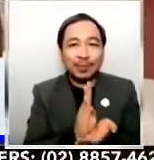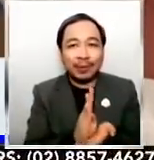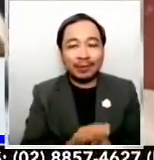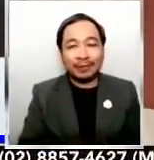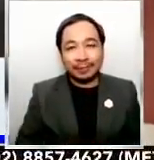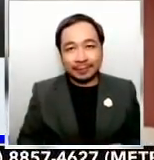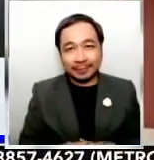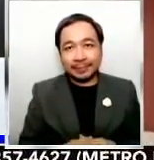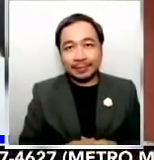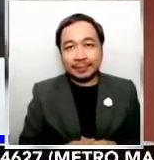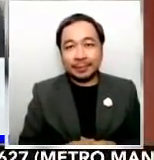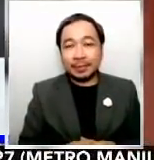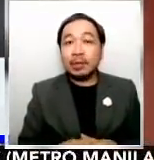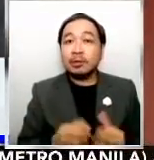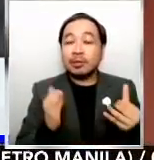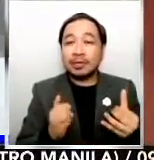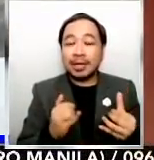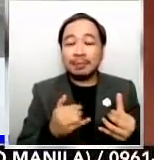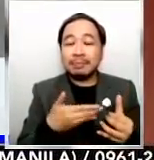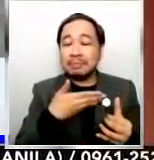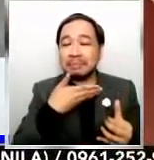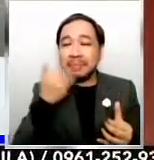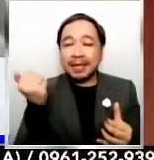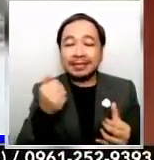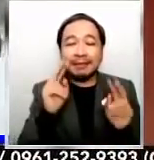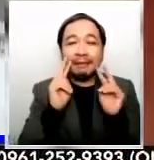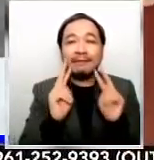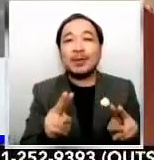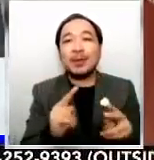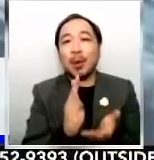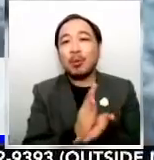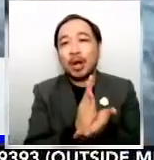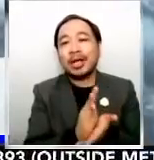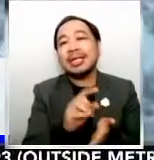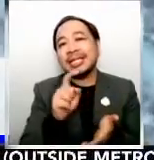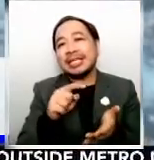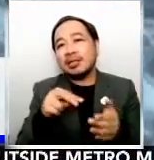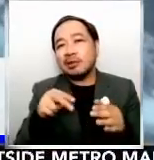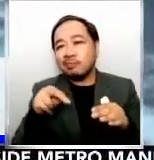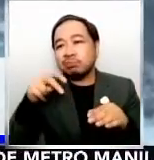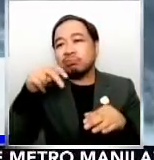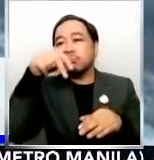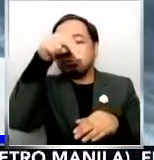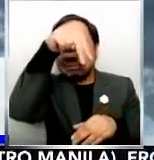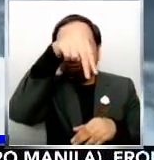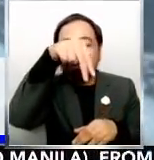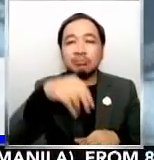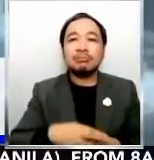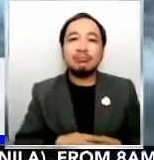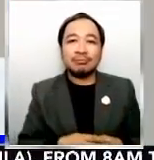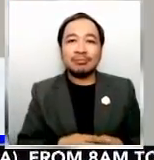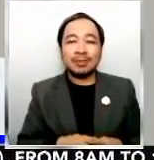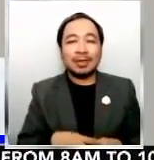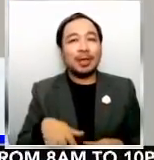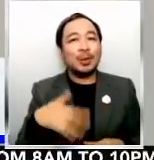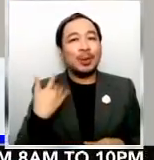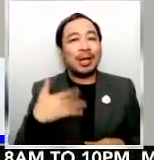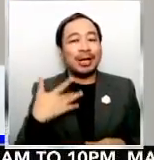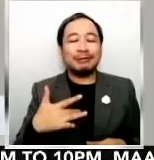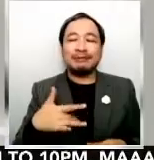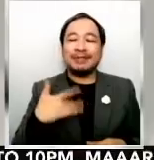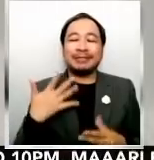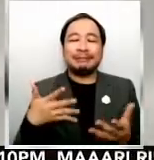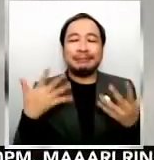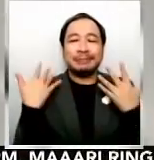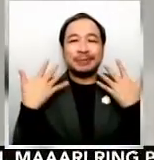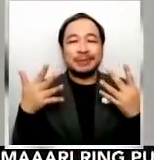At para sa best view ng Boracay, syempre kailangan mong umakyat sa taas. Ay, sarap ng feeling dito sa taas.